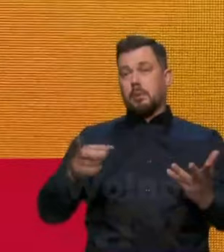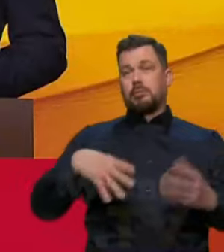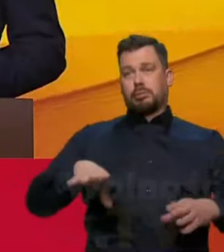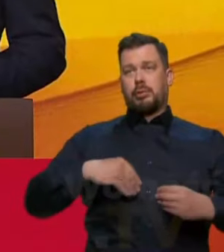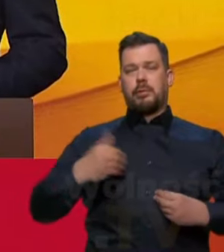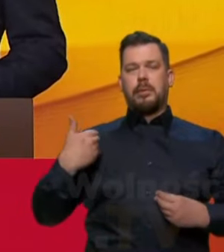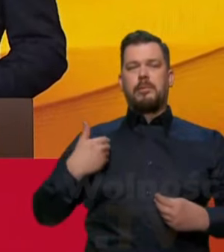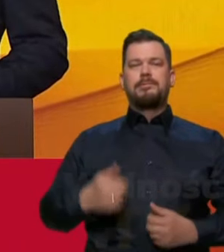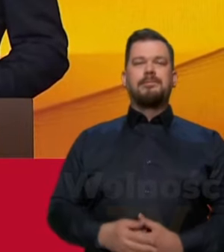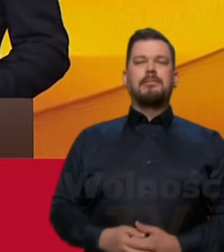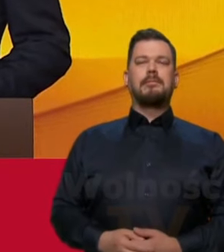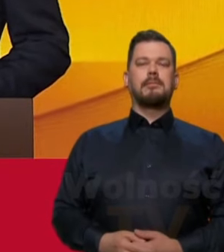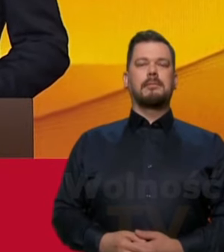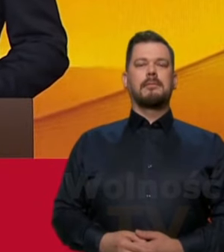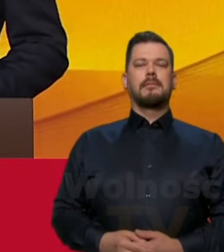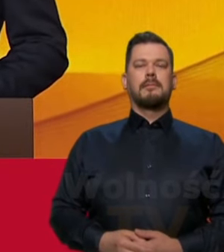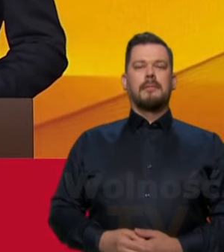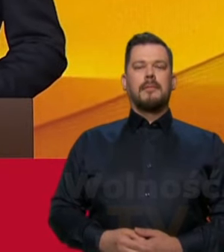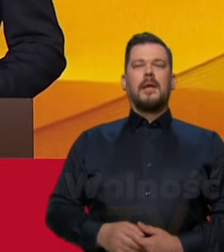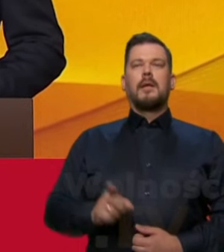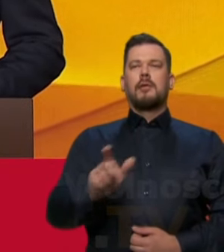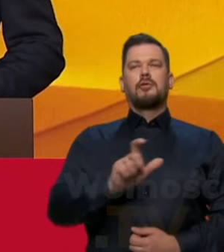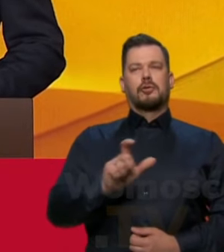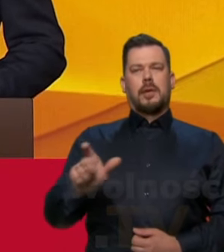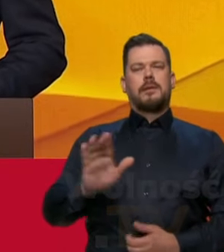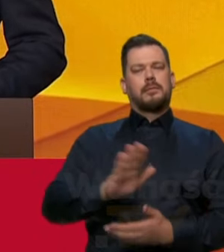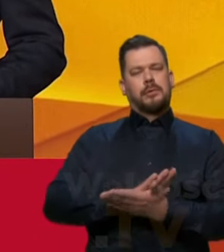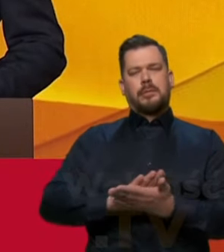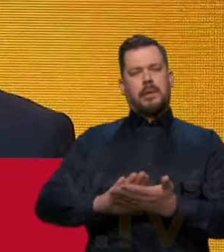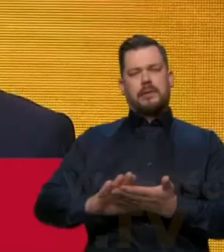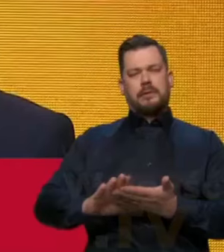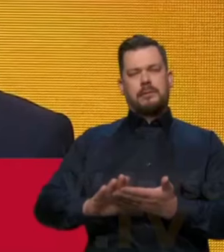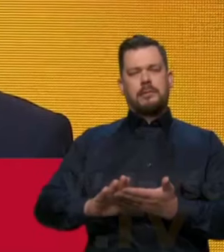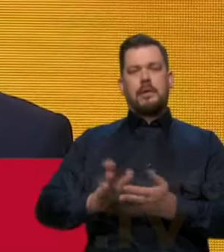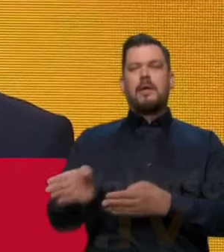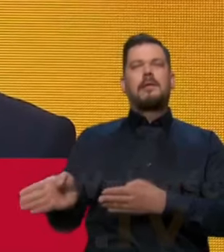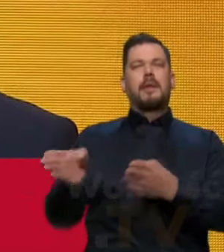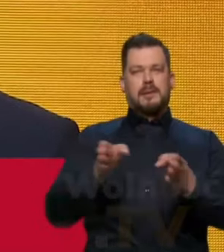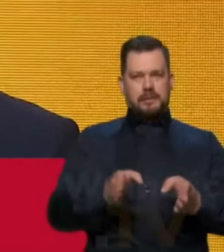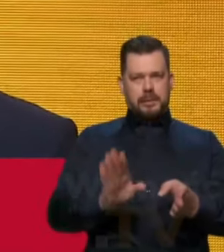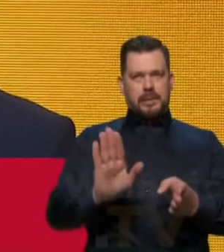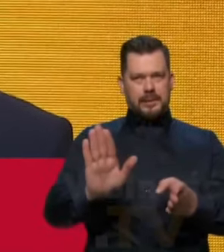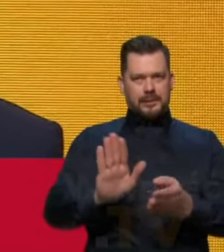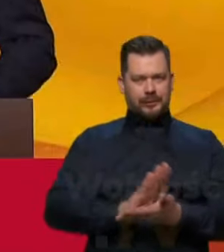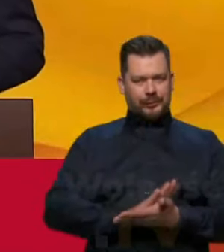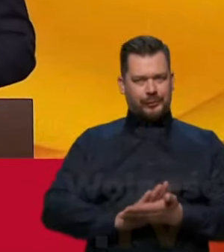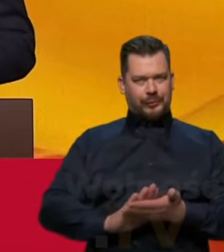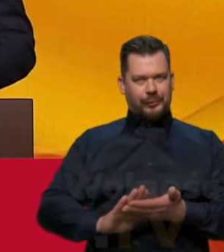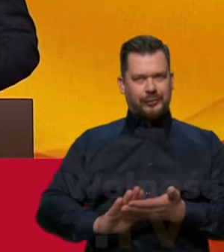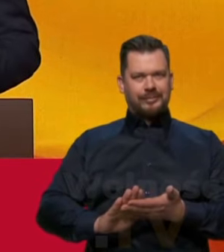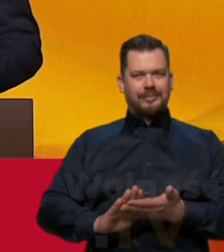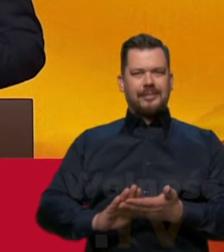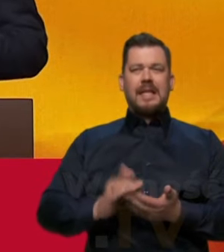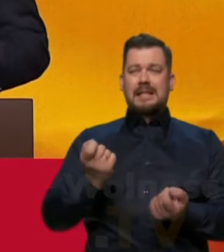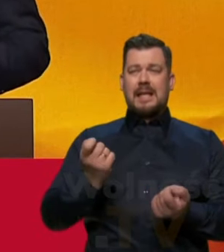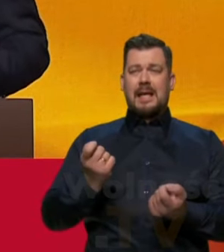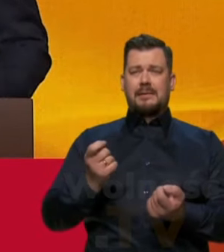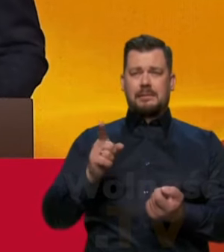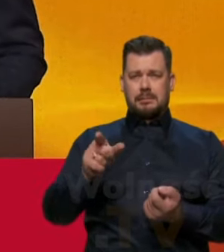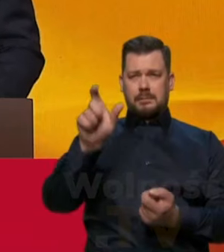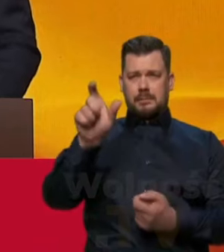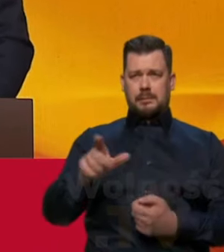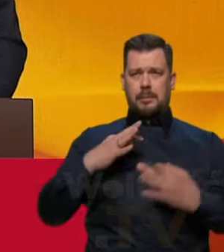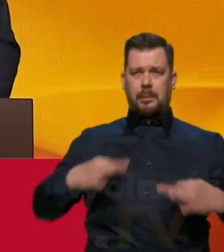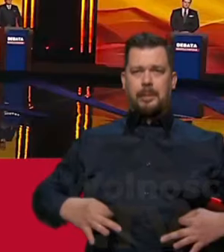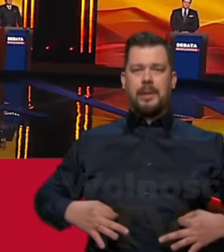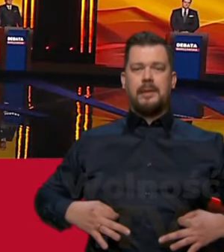rozmawiać. Absurdalne. Czas na Absurdalne. Kolejny głos. Za chwilę będzie szansa. W